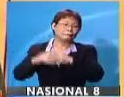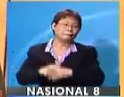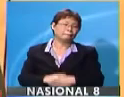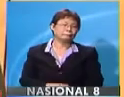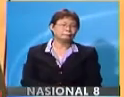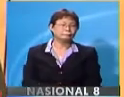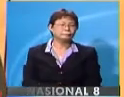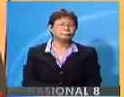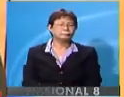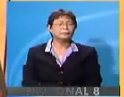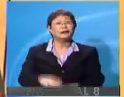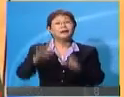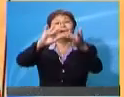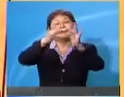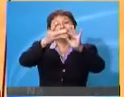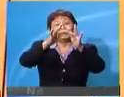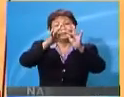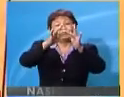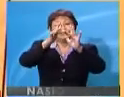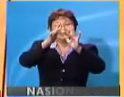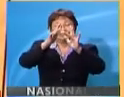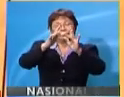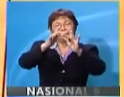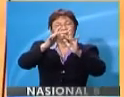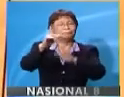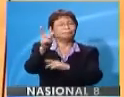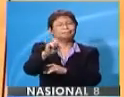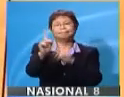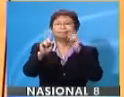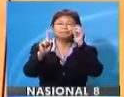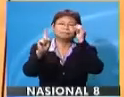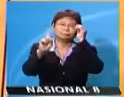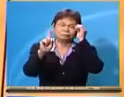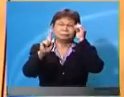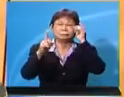dalam media sosial misalnya, tidak bolehlah kita